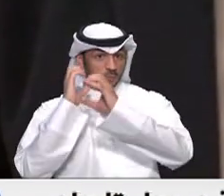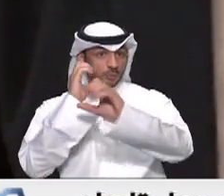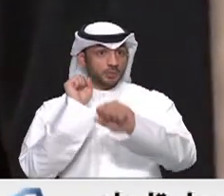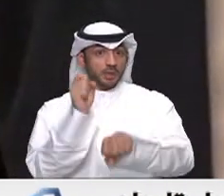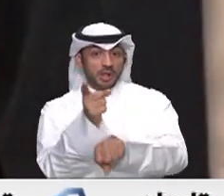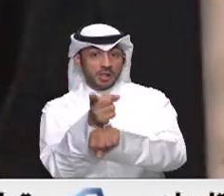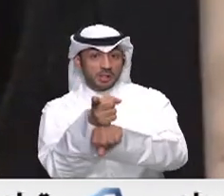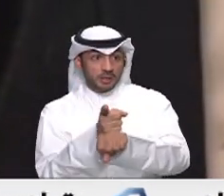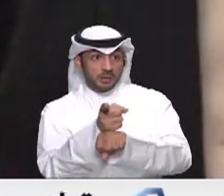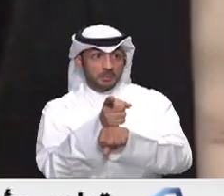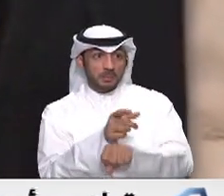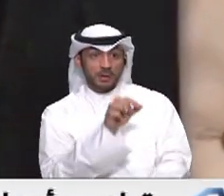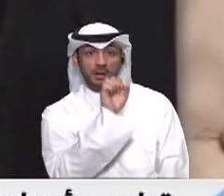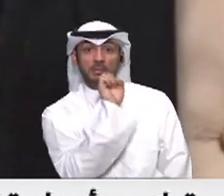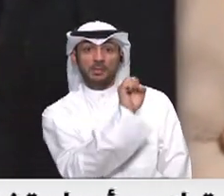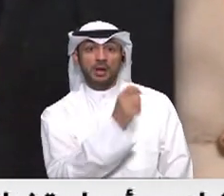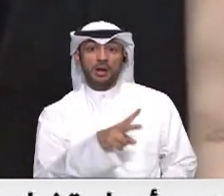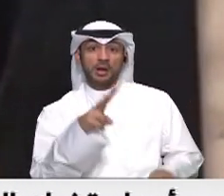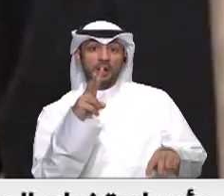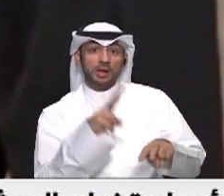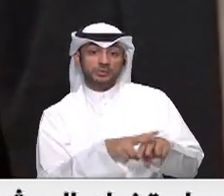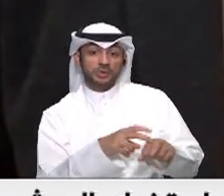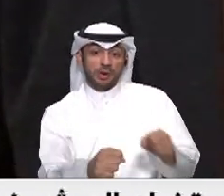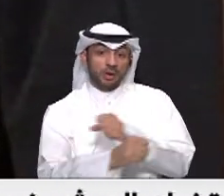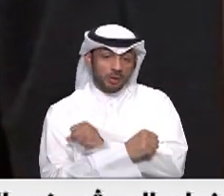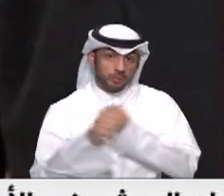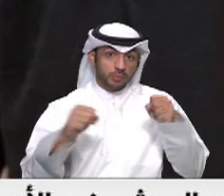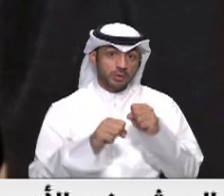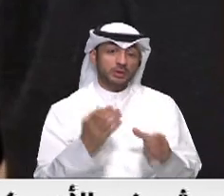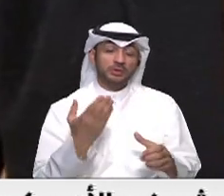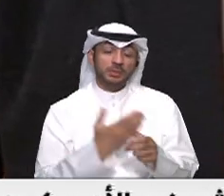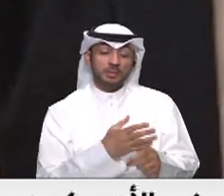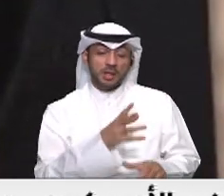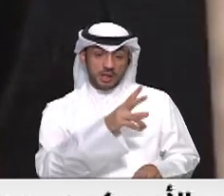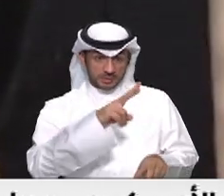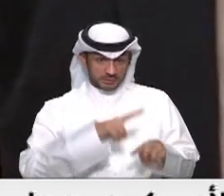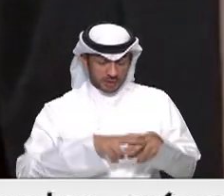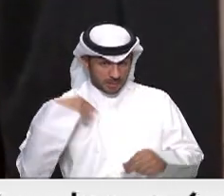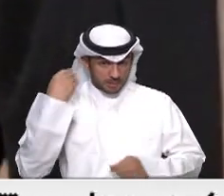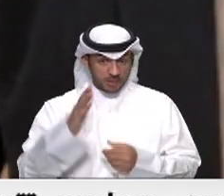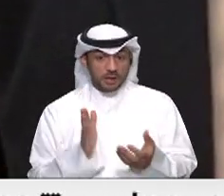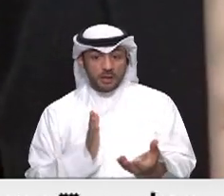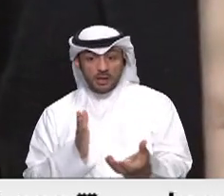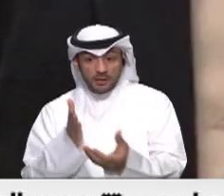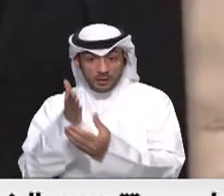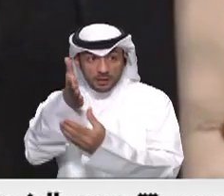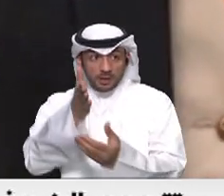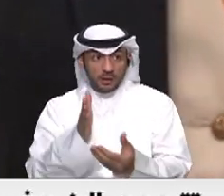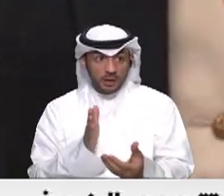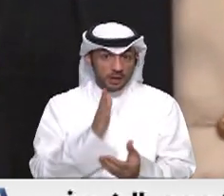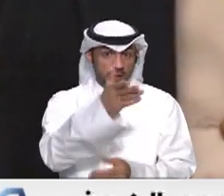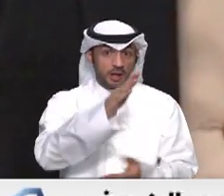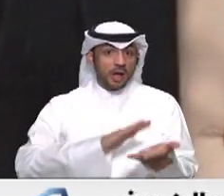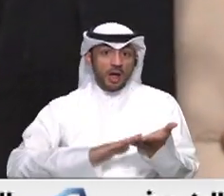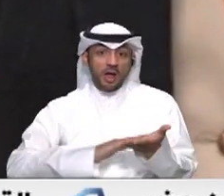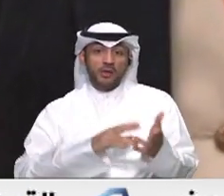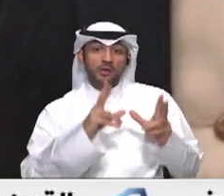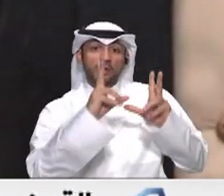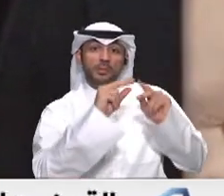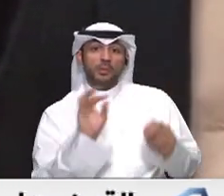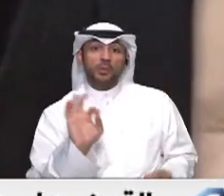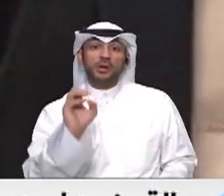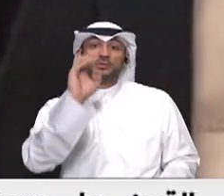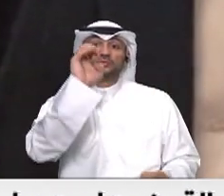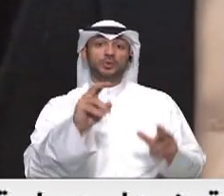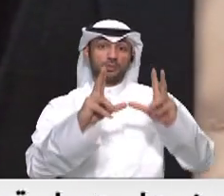وهذا يدل طبعا أنه كان هناك محاولات تسلل جديدة للعدو الإسرائيلي باتجاه البلدات الجنوبية.